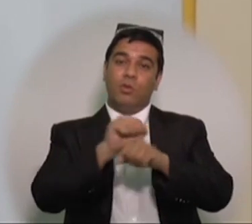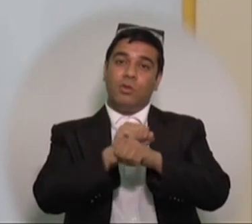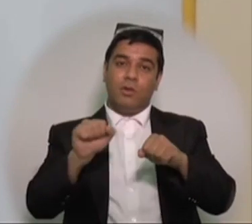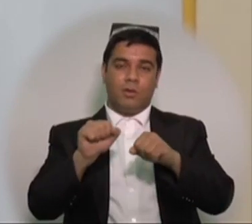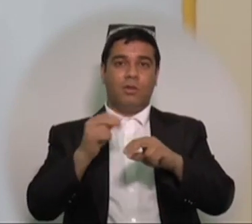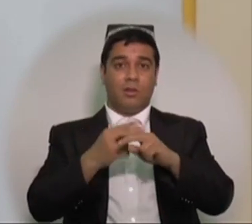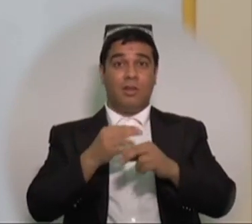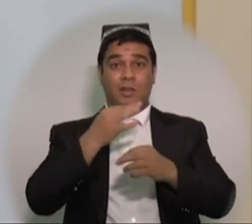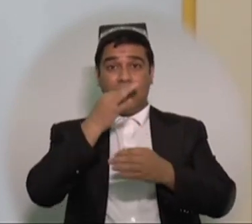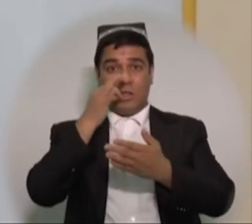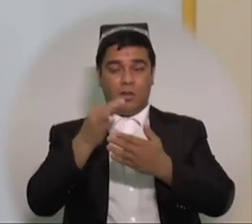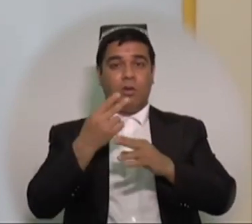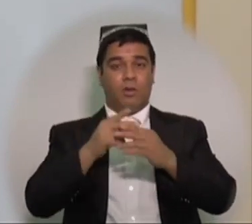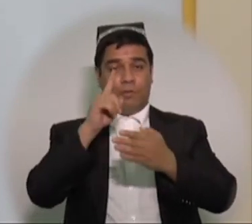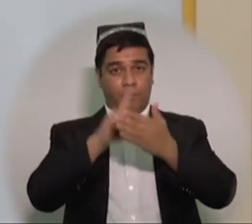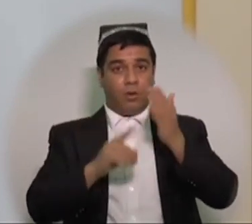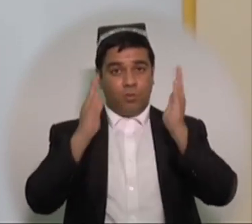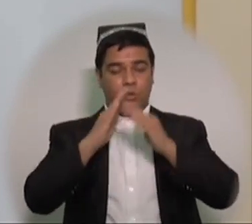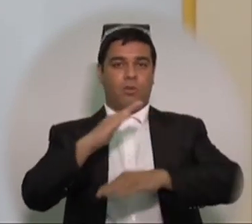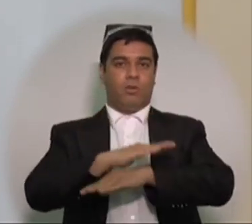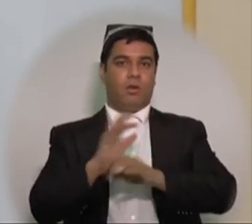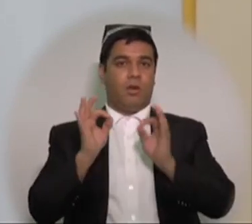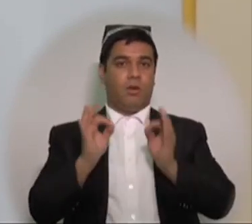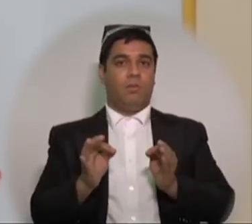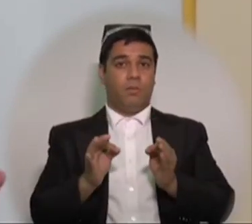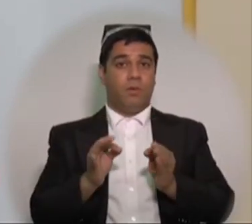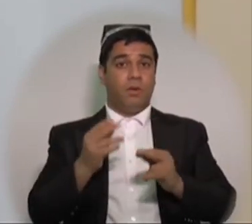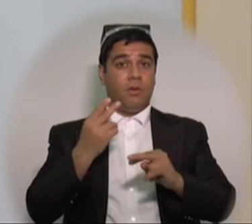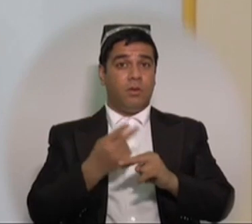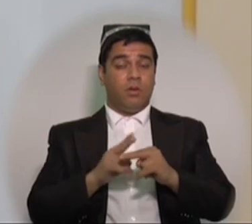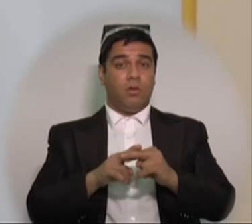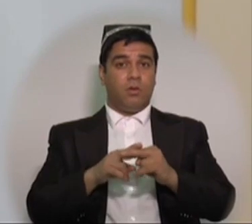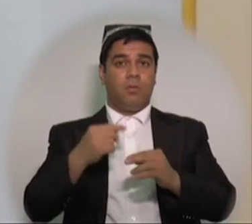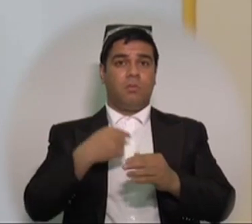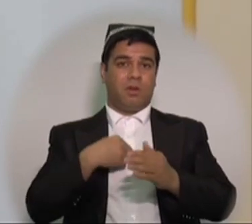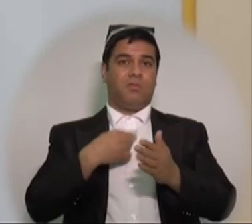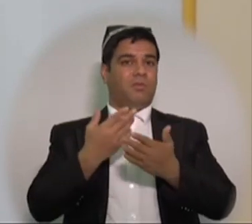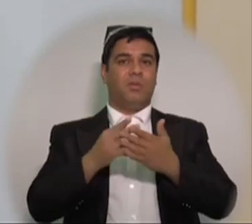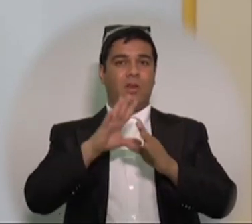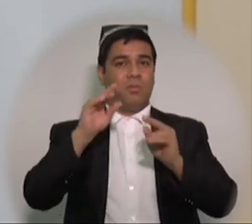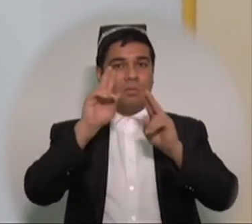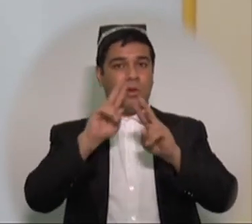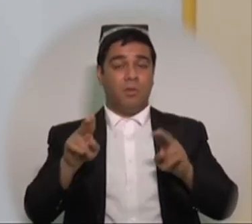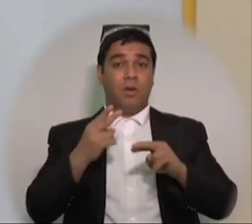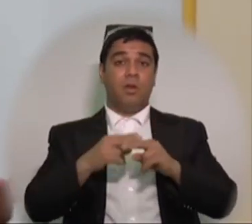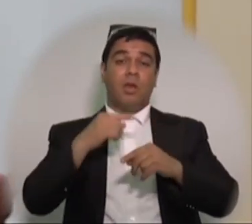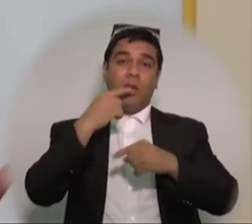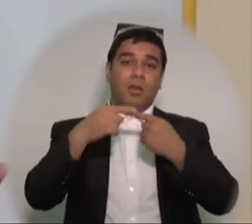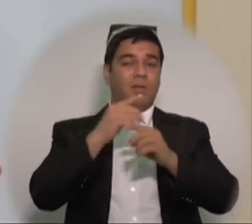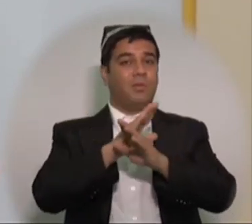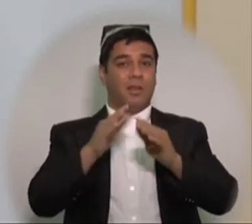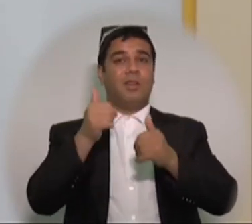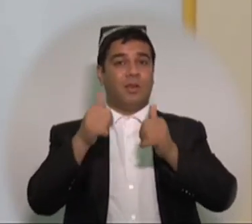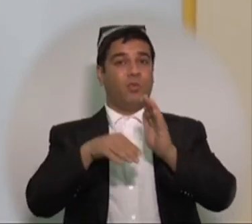mumkinmi? Deyish musulmonlik odobi. Mendan hech narsa bilinmaydi. U aytganidan